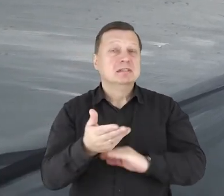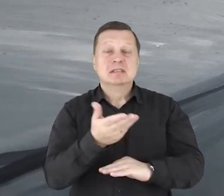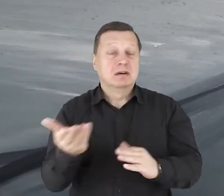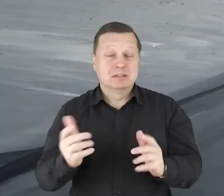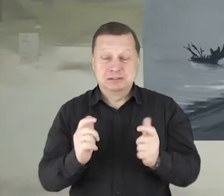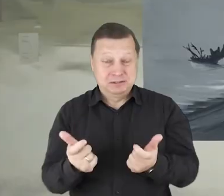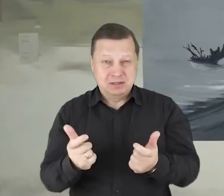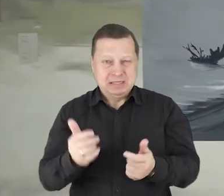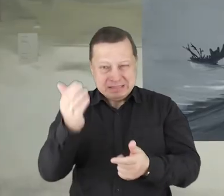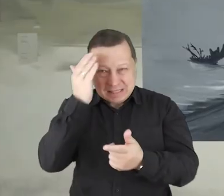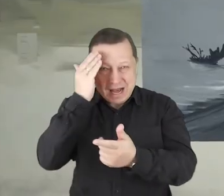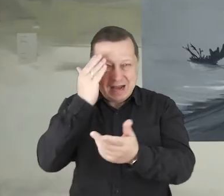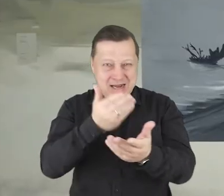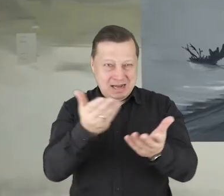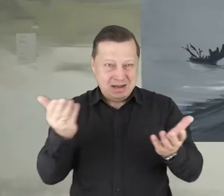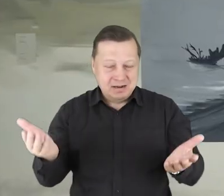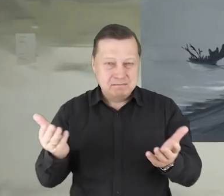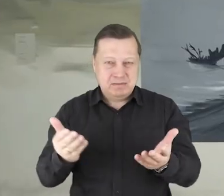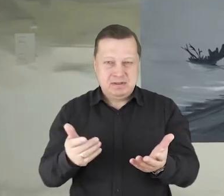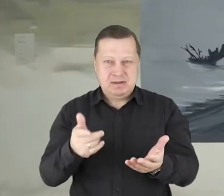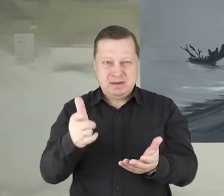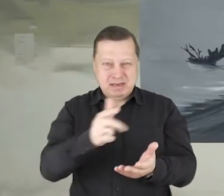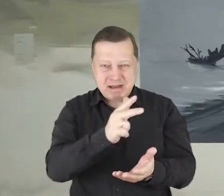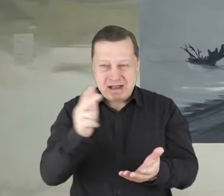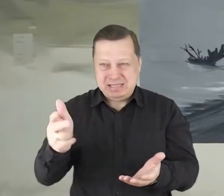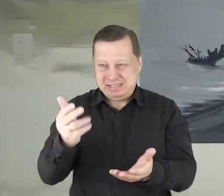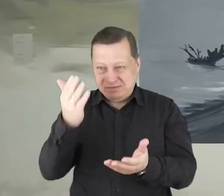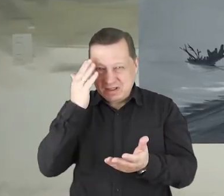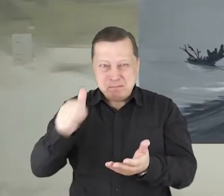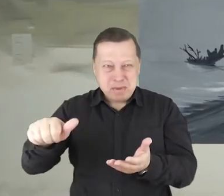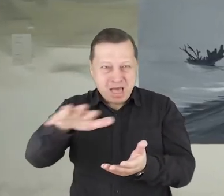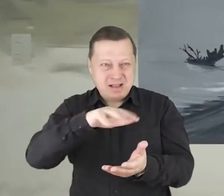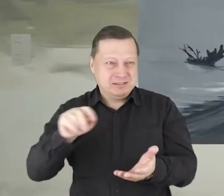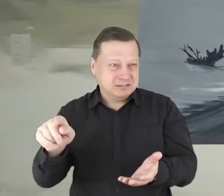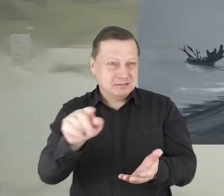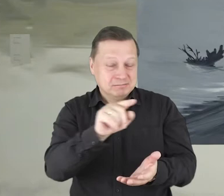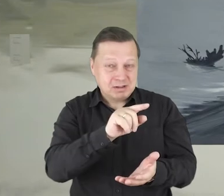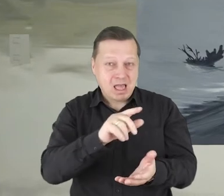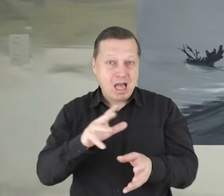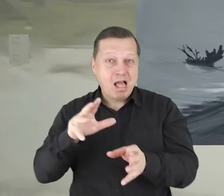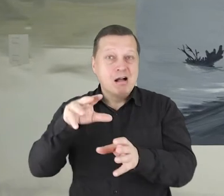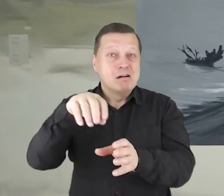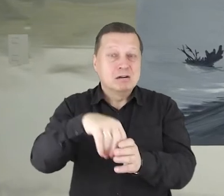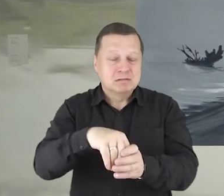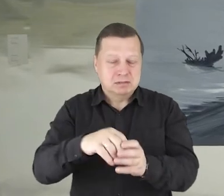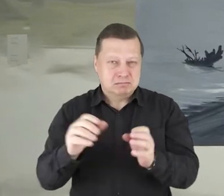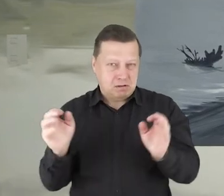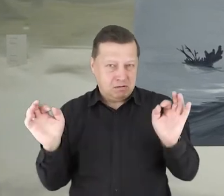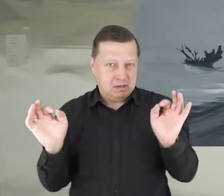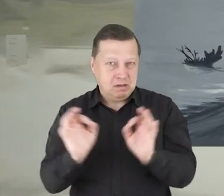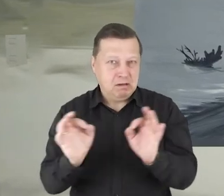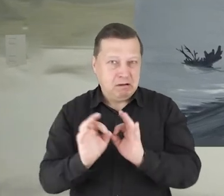wystawy te znane, bliskie każdemu pejzaże są włożone w